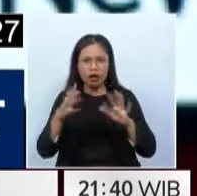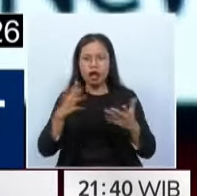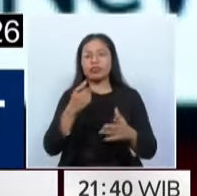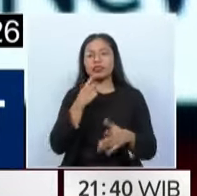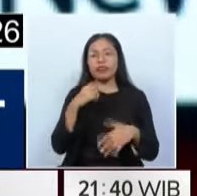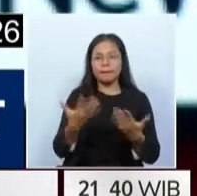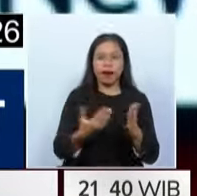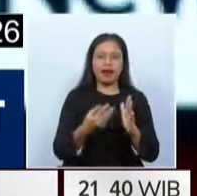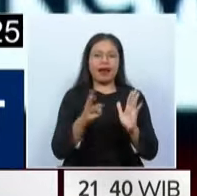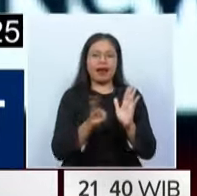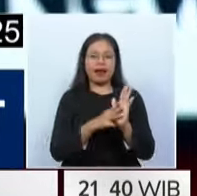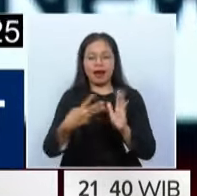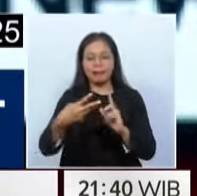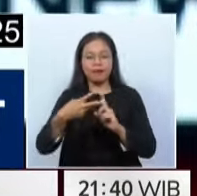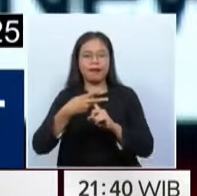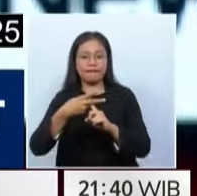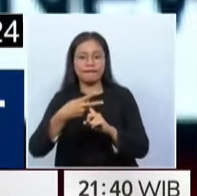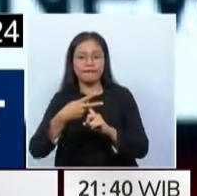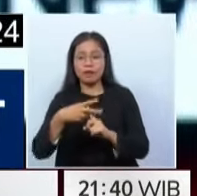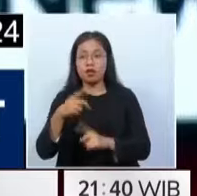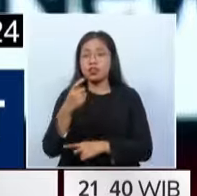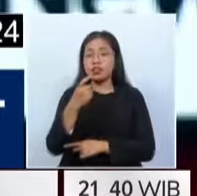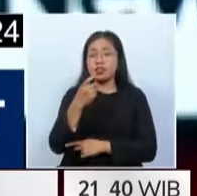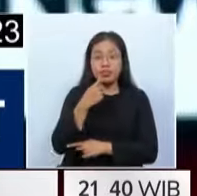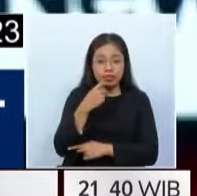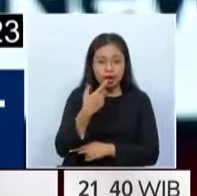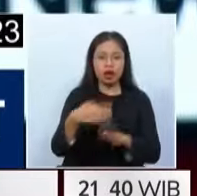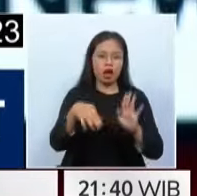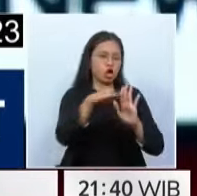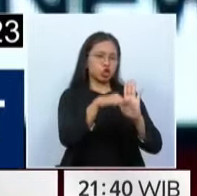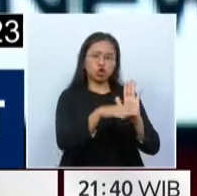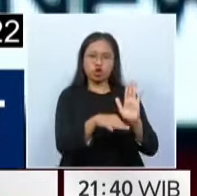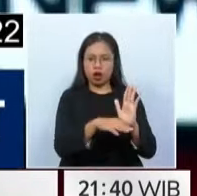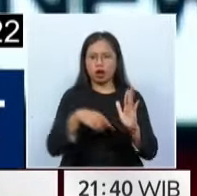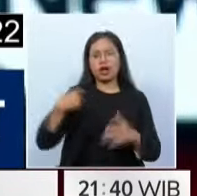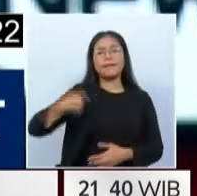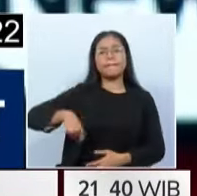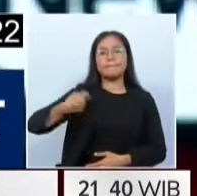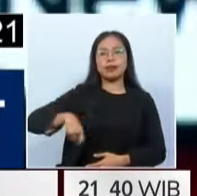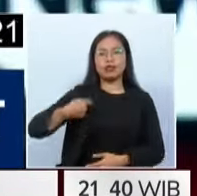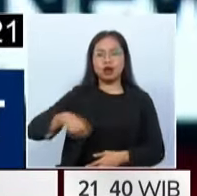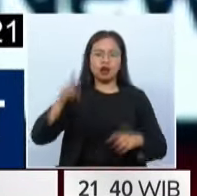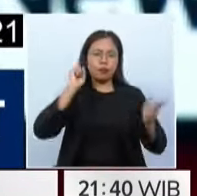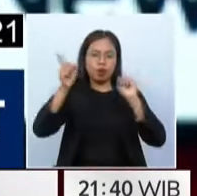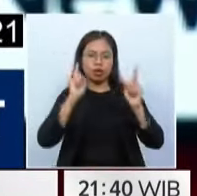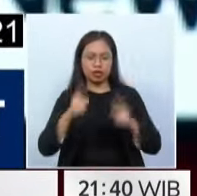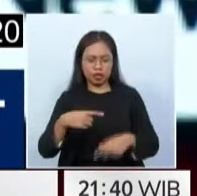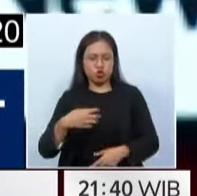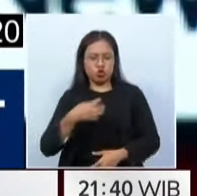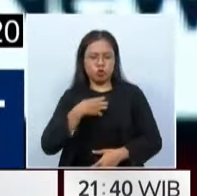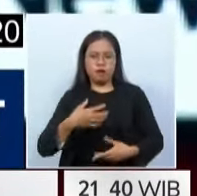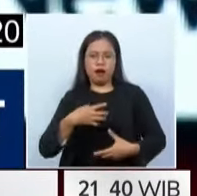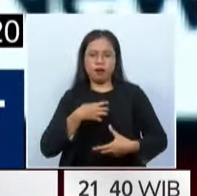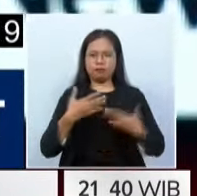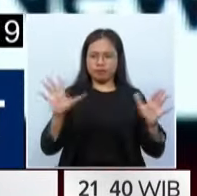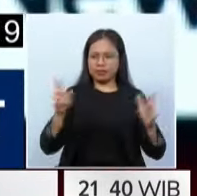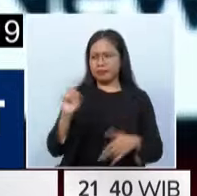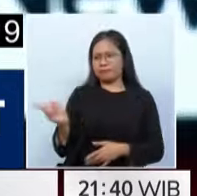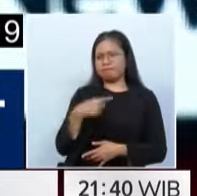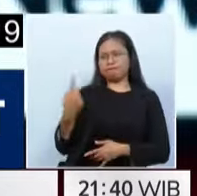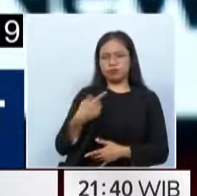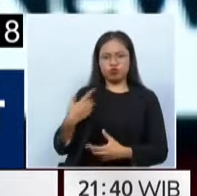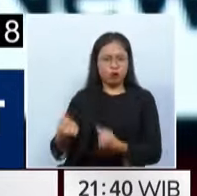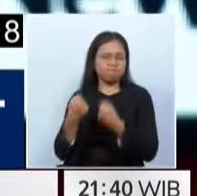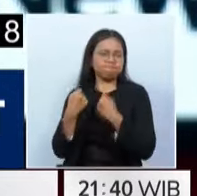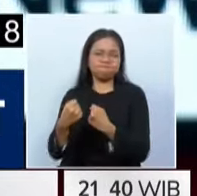data lakibnya k Menko hukam yang dipublish secara terbuka karena kami tidak bisa mendapatkan data dari kemenhan secara terbuka maka